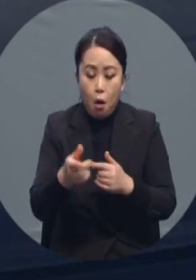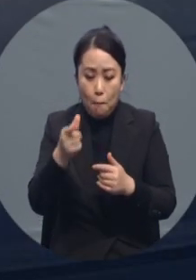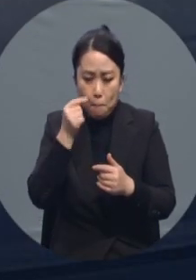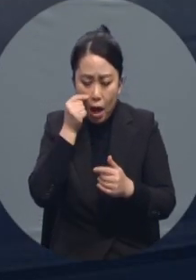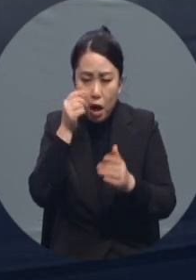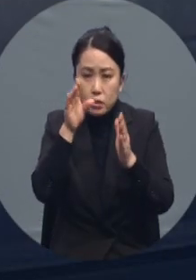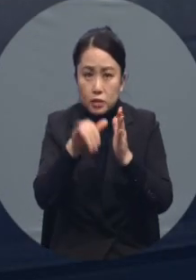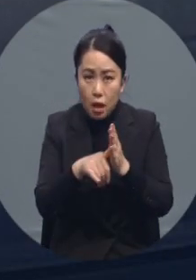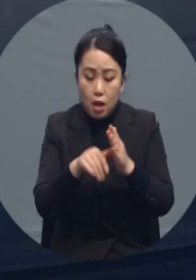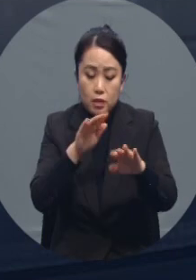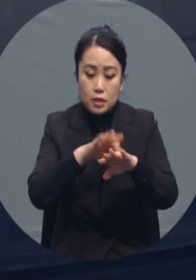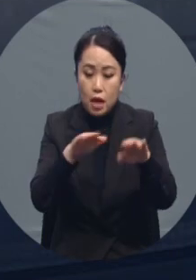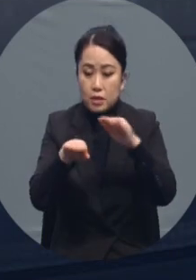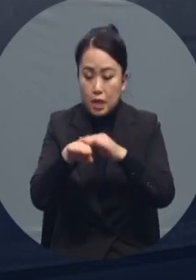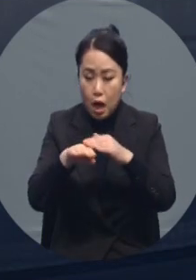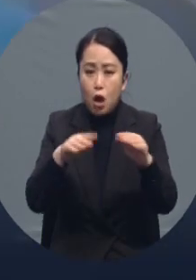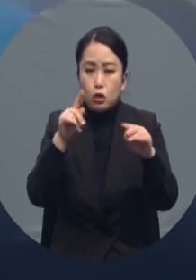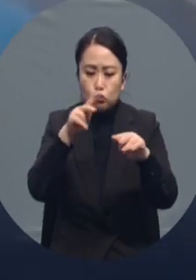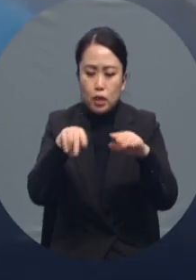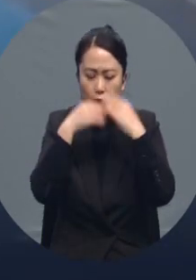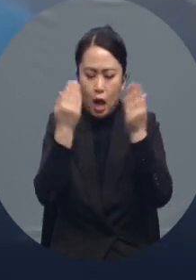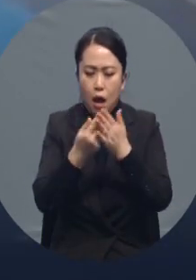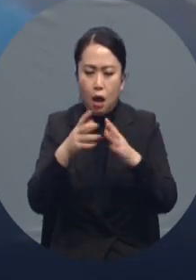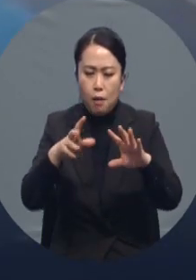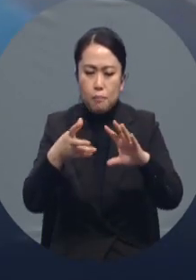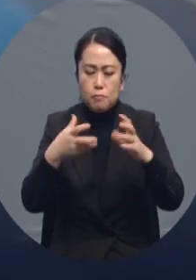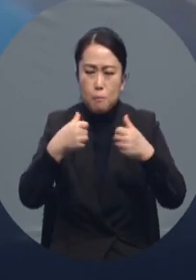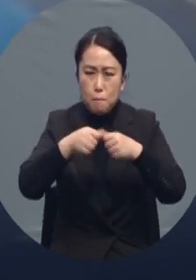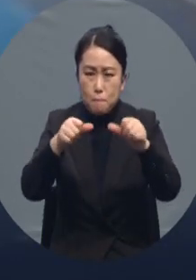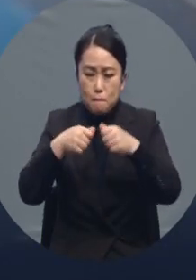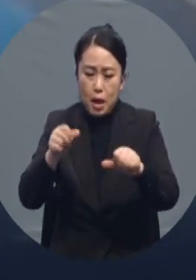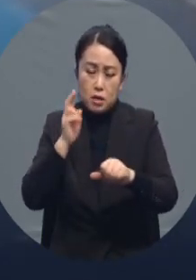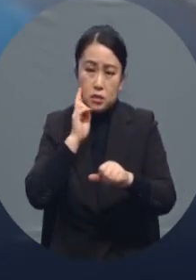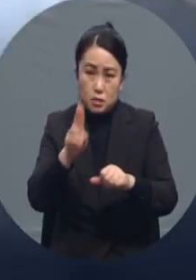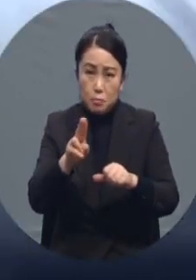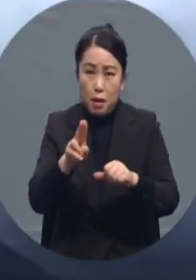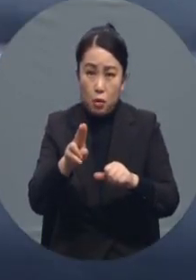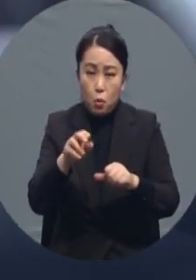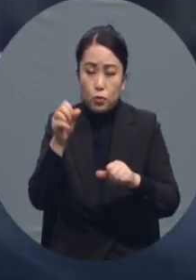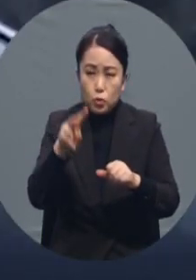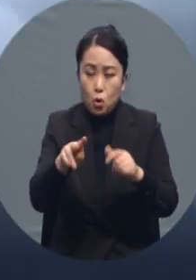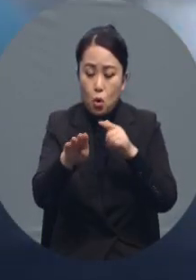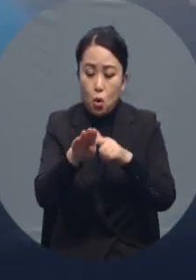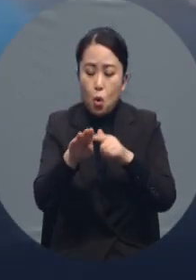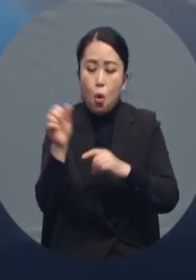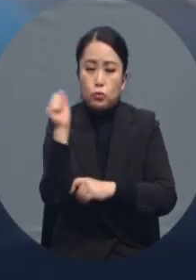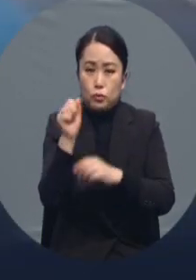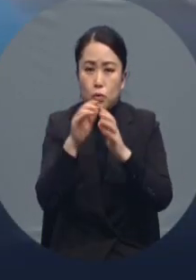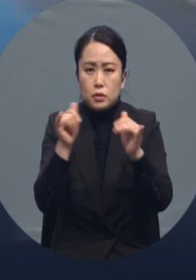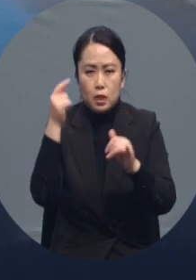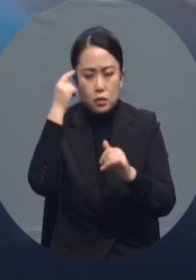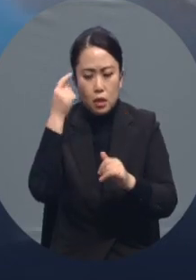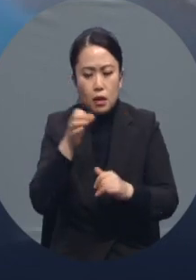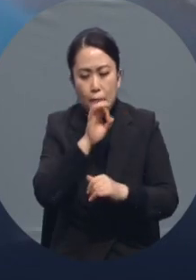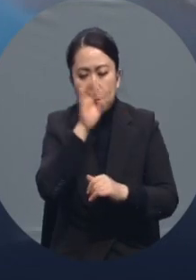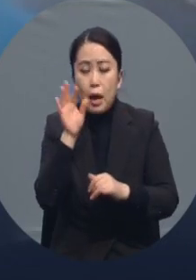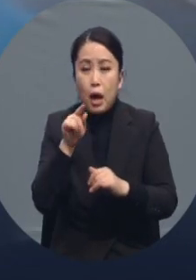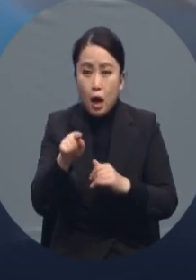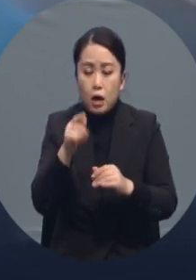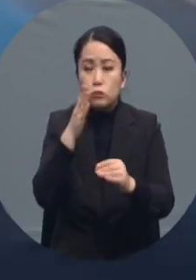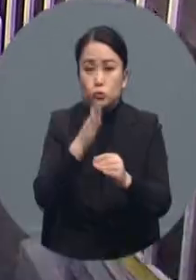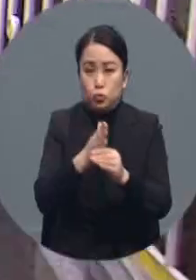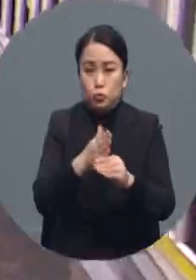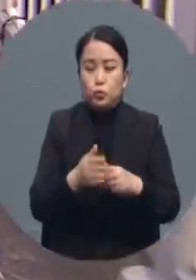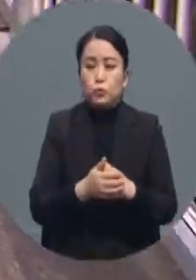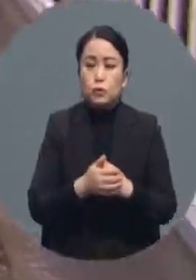두 차량 모두 파손상태가 심한 상태였습니다 그 전방 차량의 운전자는 의식이 혼미한 상태에서